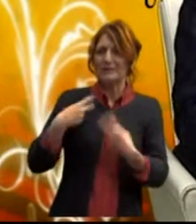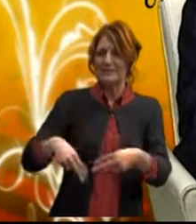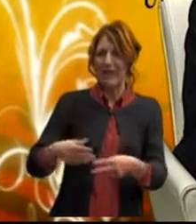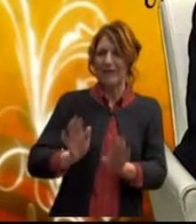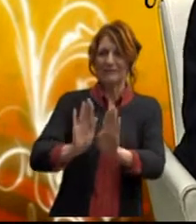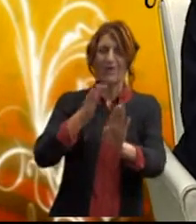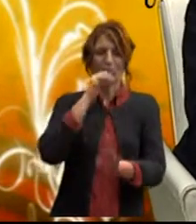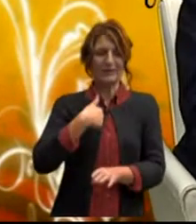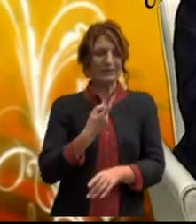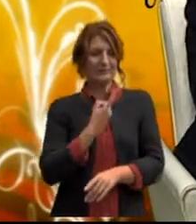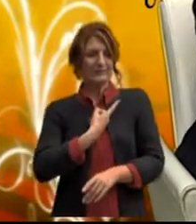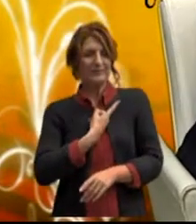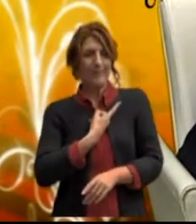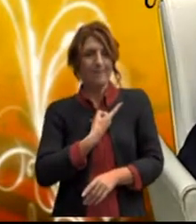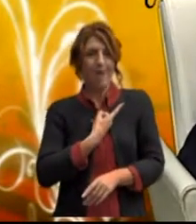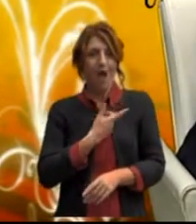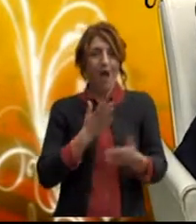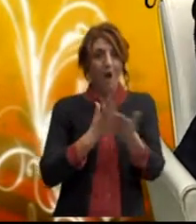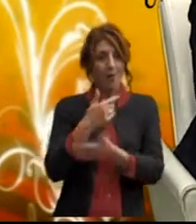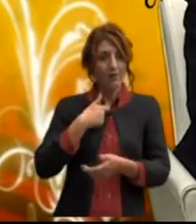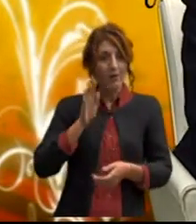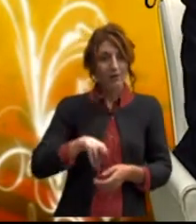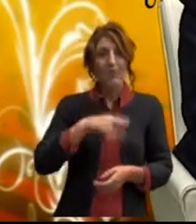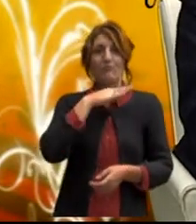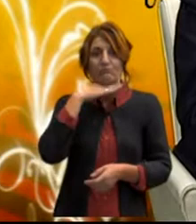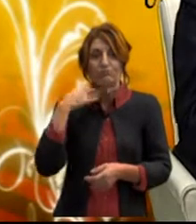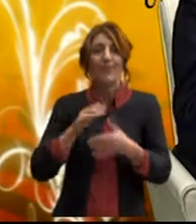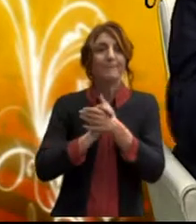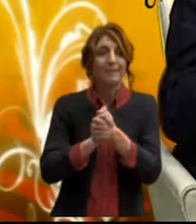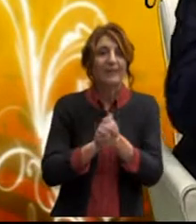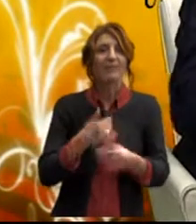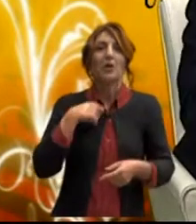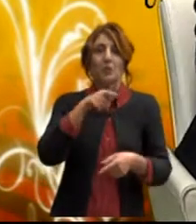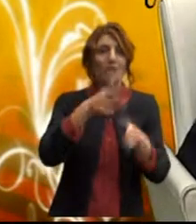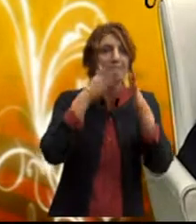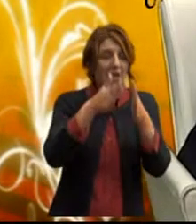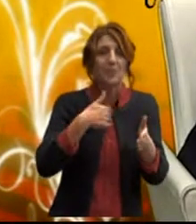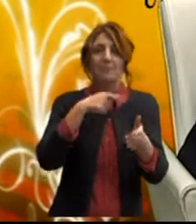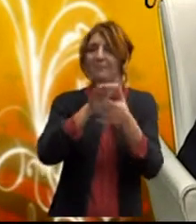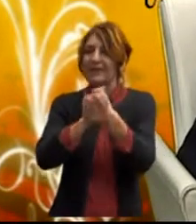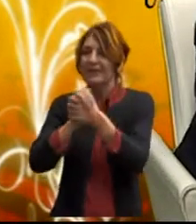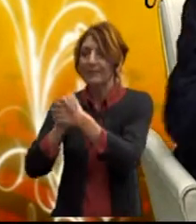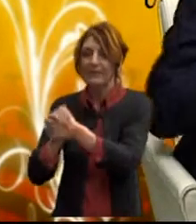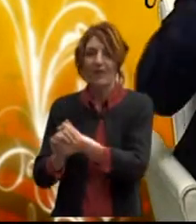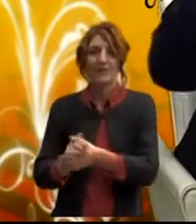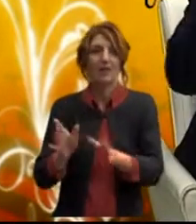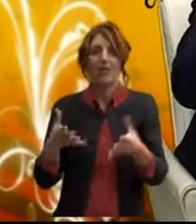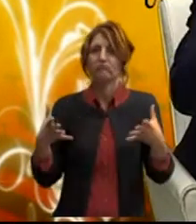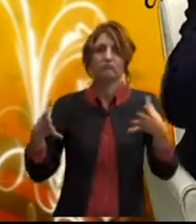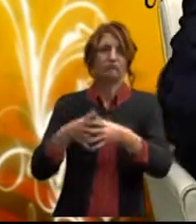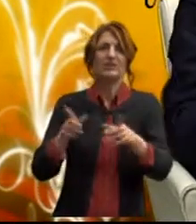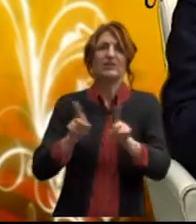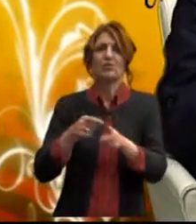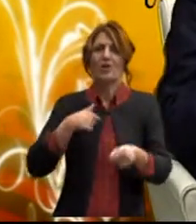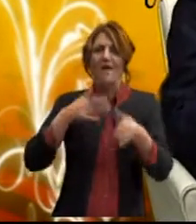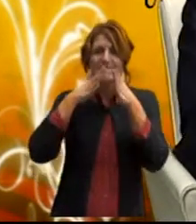a kad imam prijatelje kojima mogu vjerovati, dakle, a to se odnosi ne samo na ljude kao pojedince, nego i na